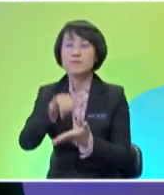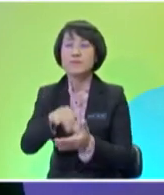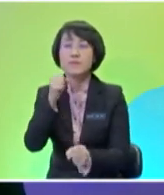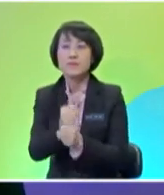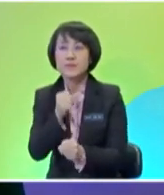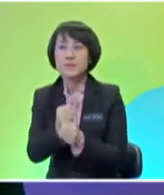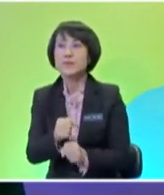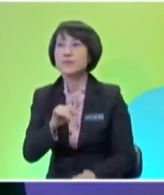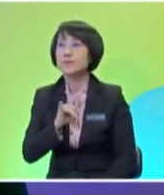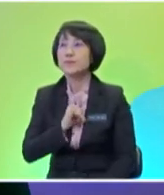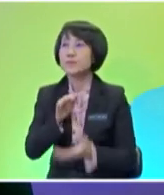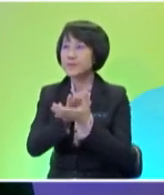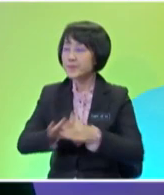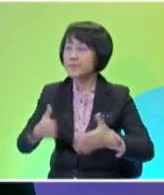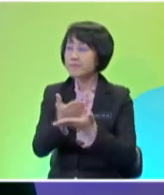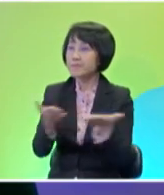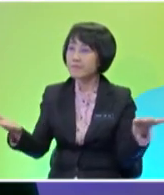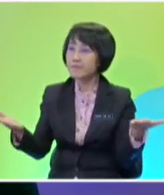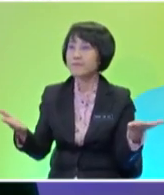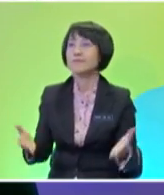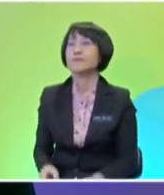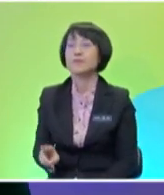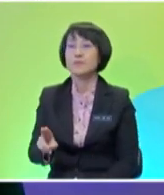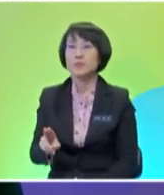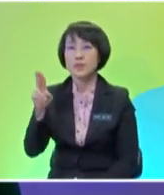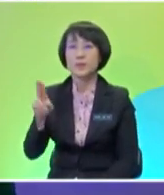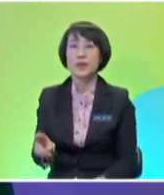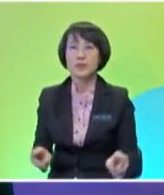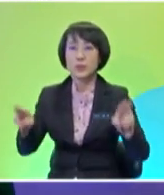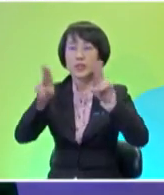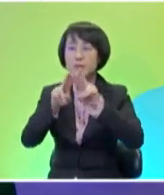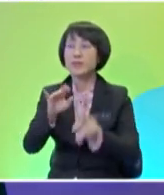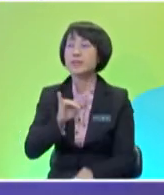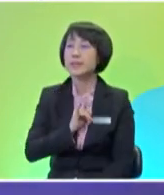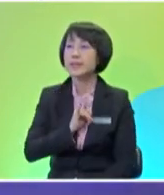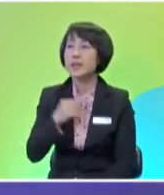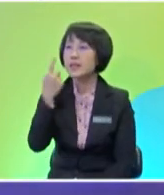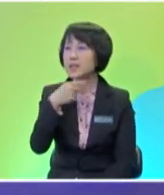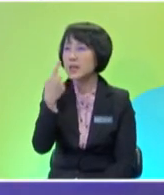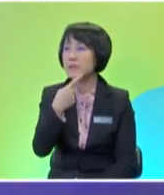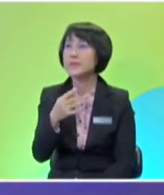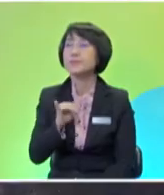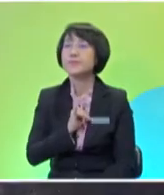keselamatan Anda keutamaan saya jadi siapa saya